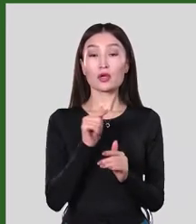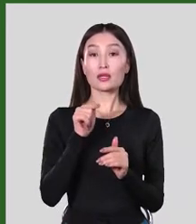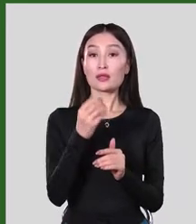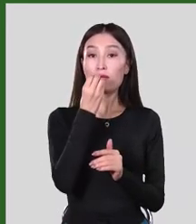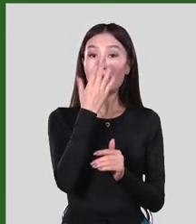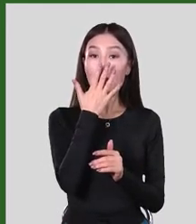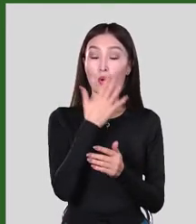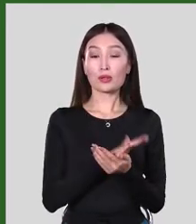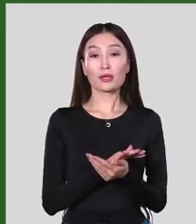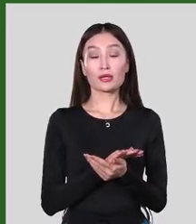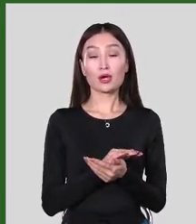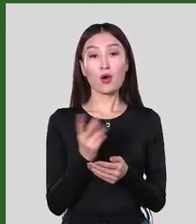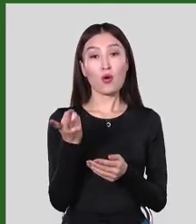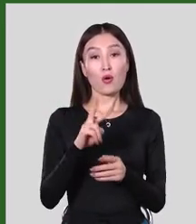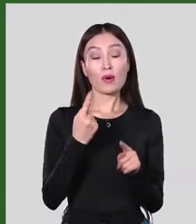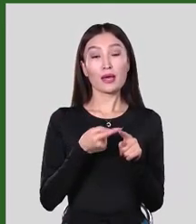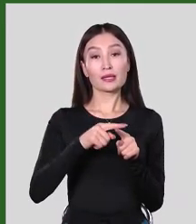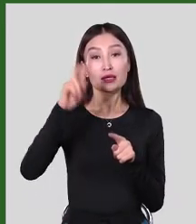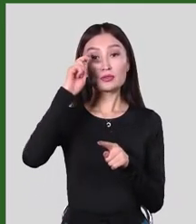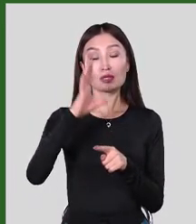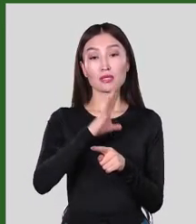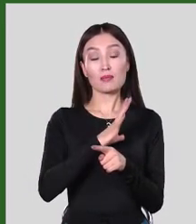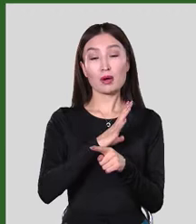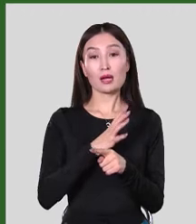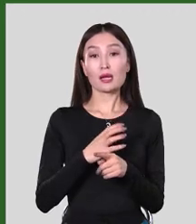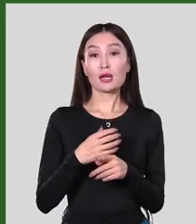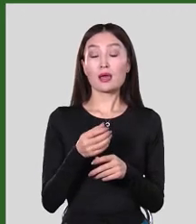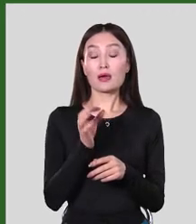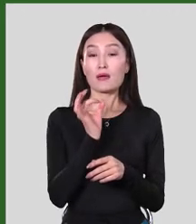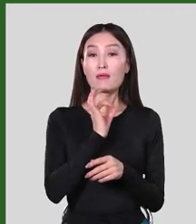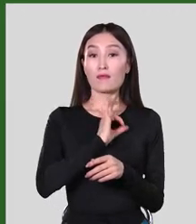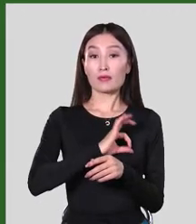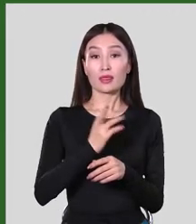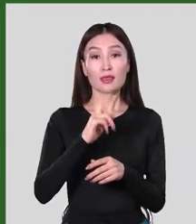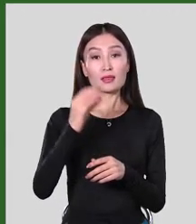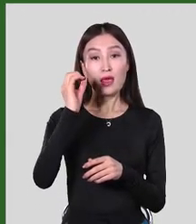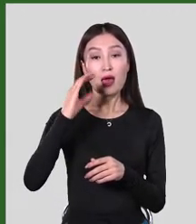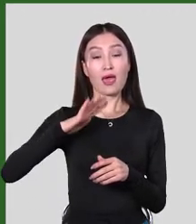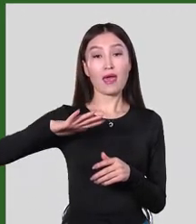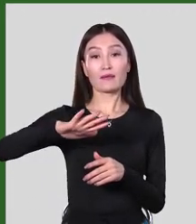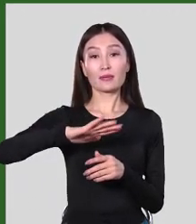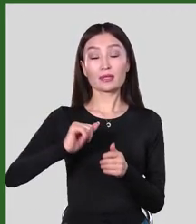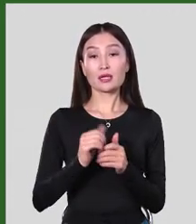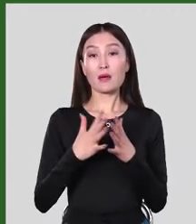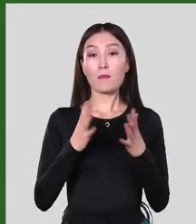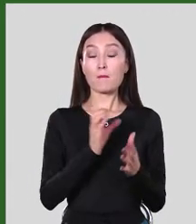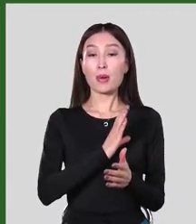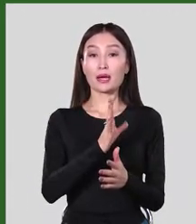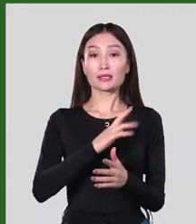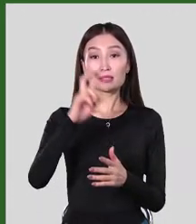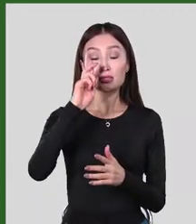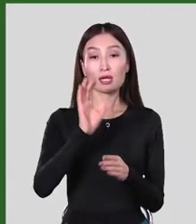в Японию. Оба эти государства были исключительно привлекательны для европейцев. Богатейшие